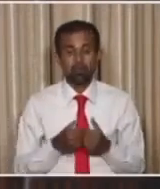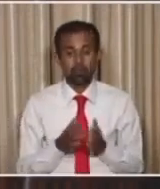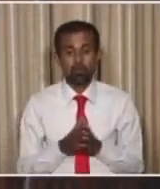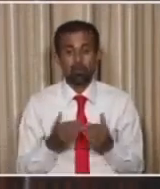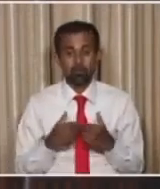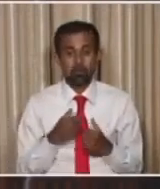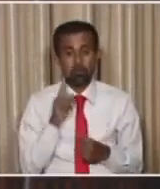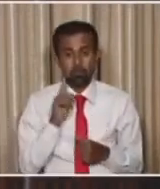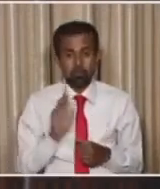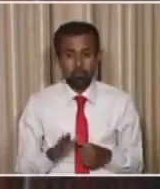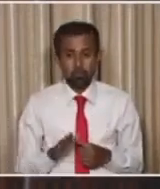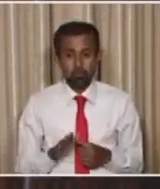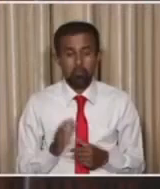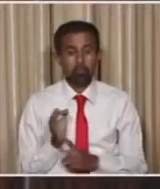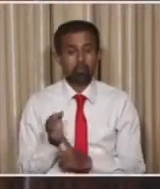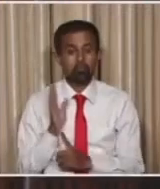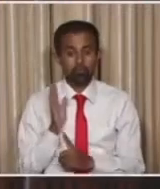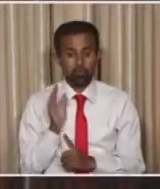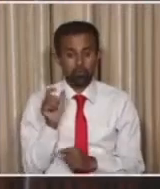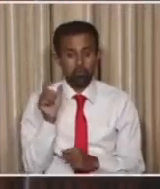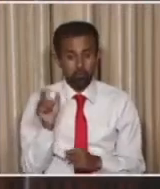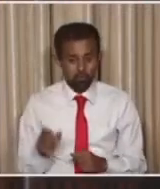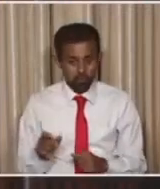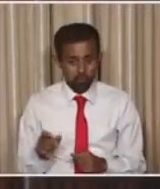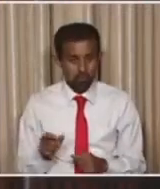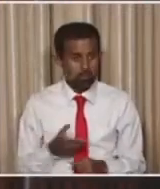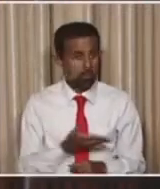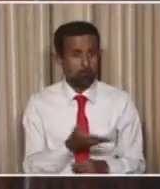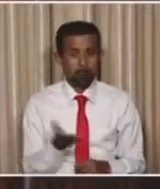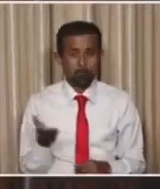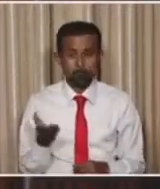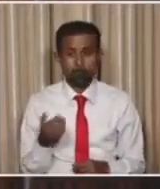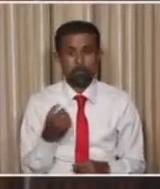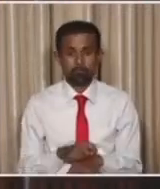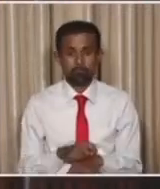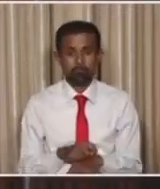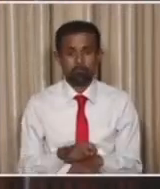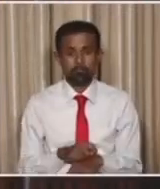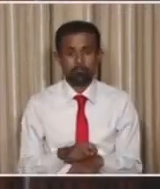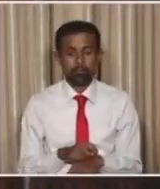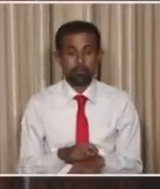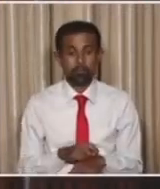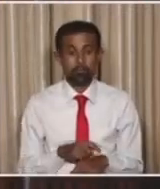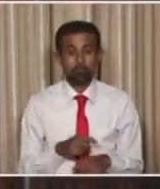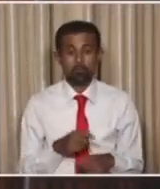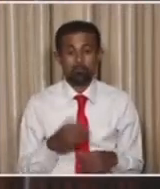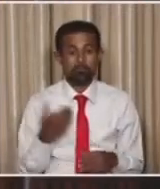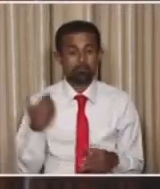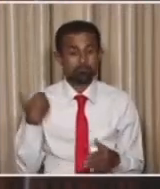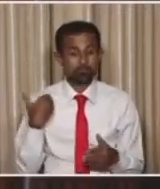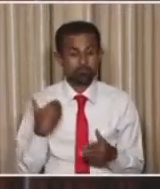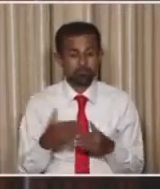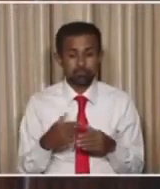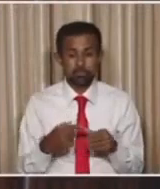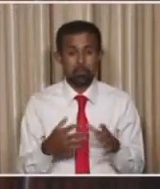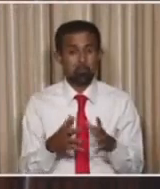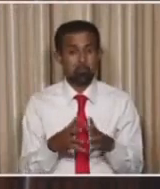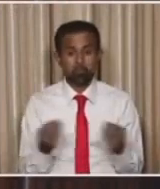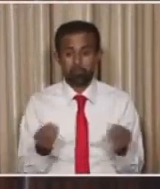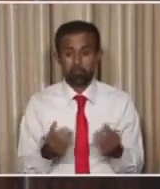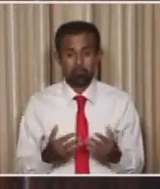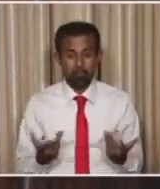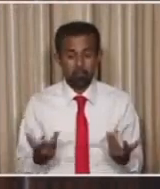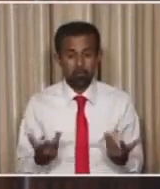අපේක්ෂා කරේ ගරු ජනාධිපතිතුමා මේ සභාව අමතද්දී මේ කාලයක් අපිට විසඳා ගන්නට